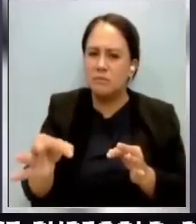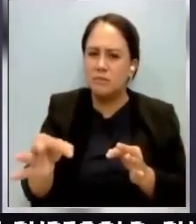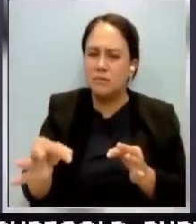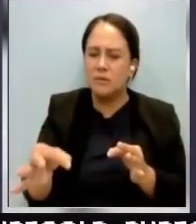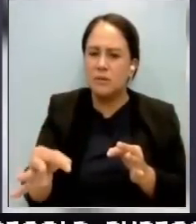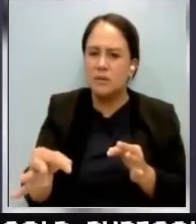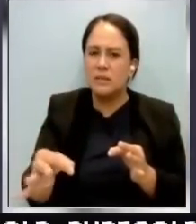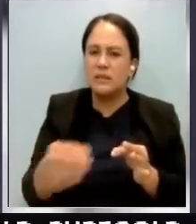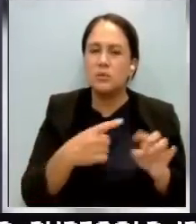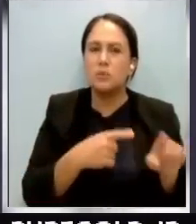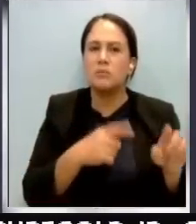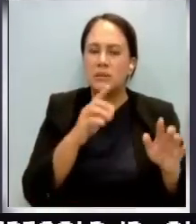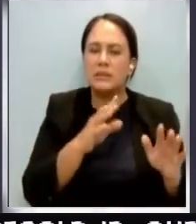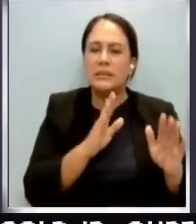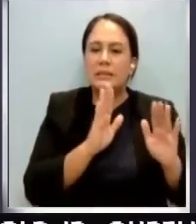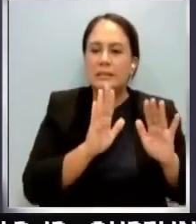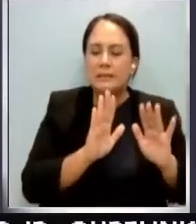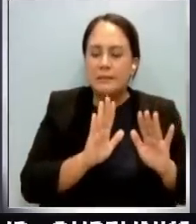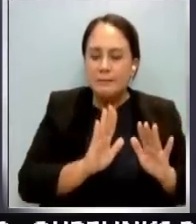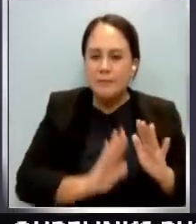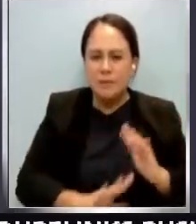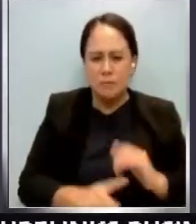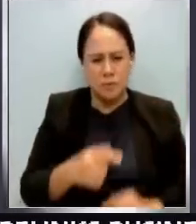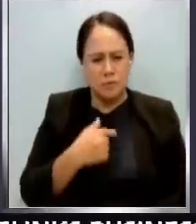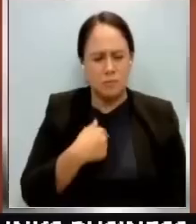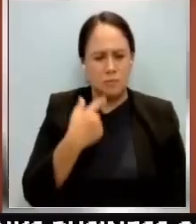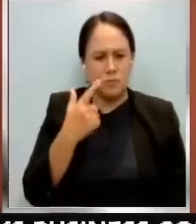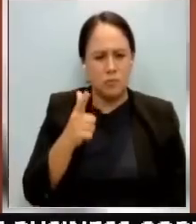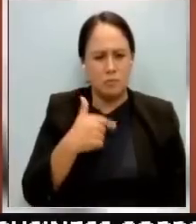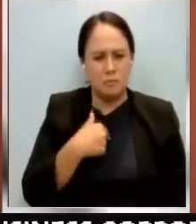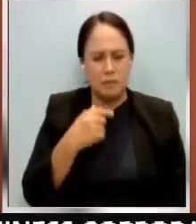siya, parang ako pa yung kailangan umadya sa